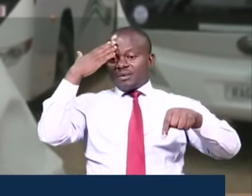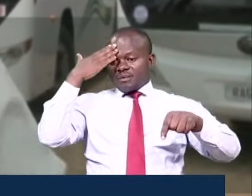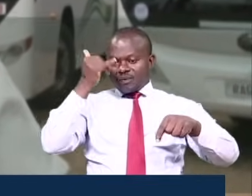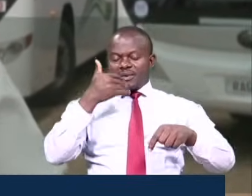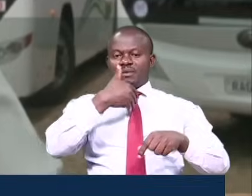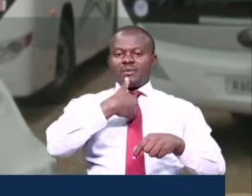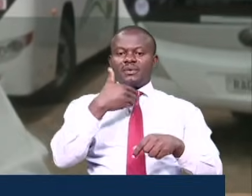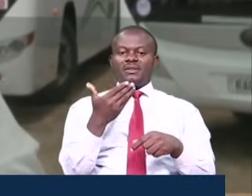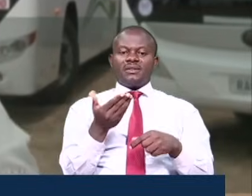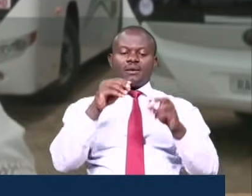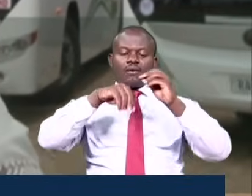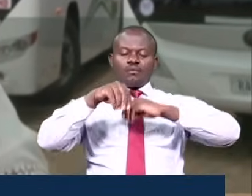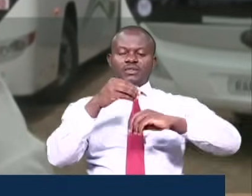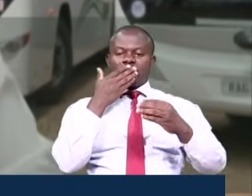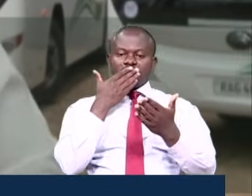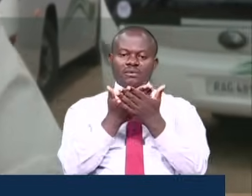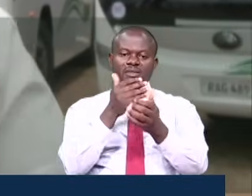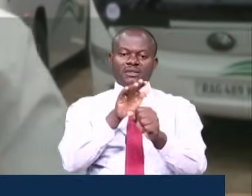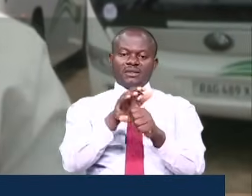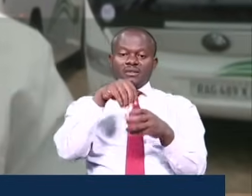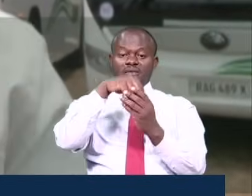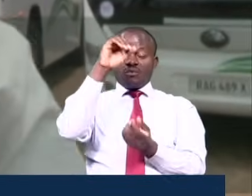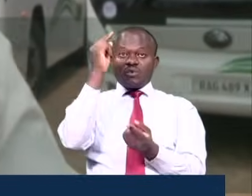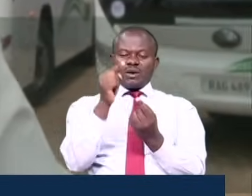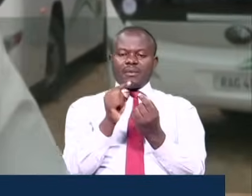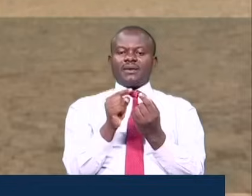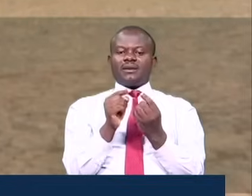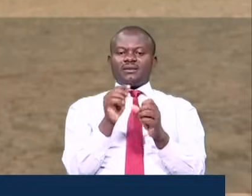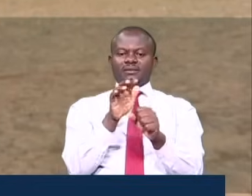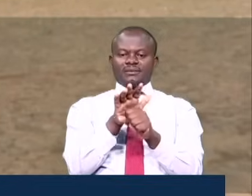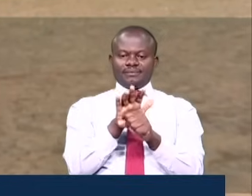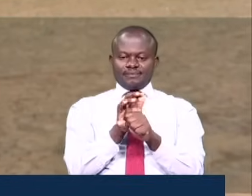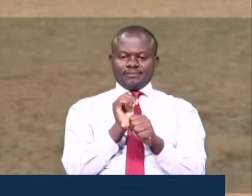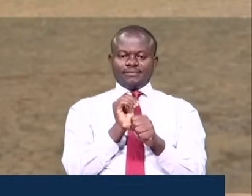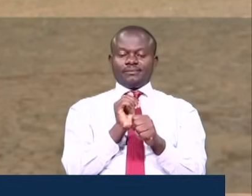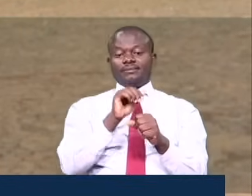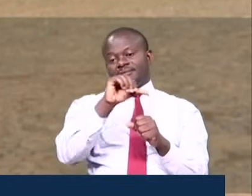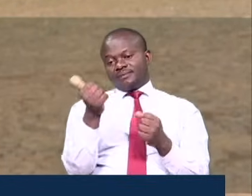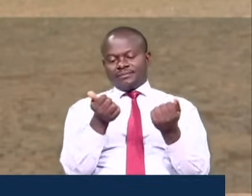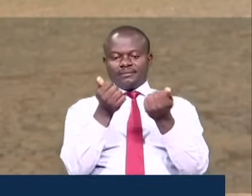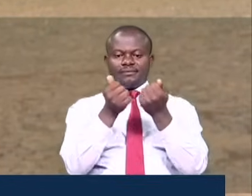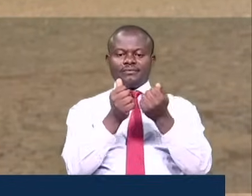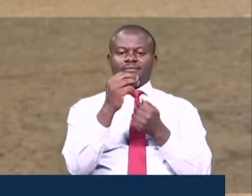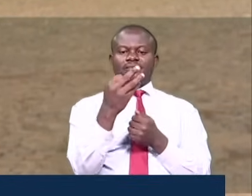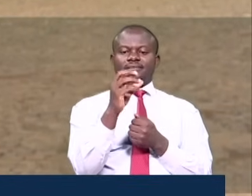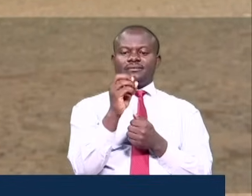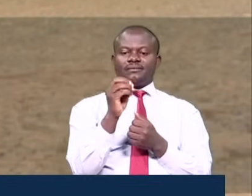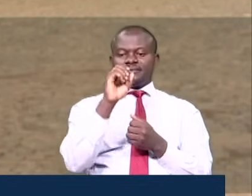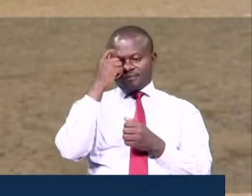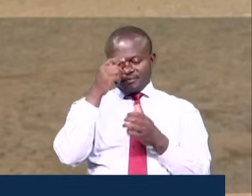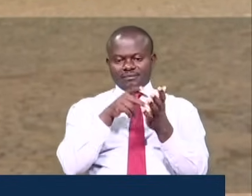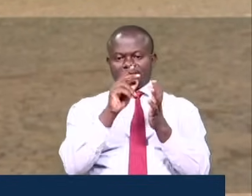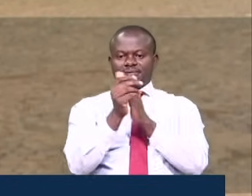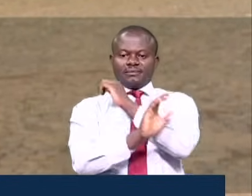bigira umusaruro mwiza cyane mu kugabanya umubyigano w'imodoka hari izindi modoka 300 leta yatumije hanze